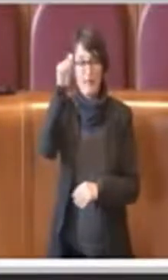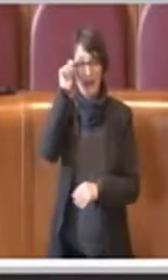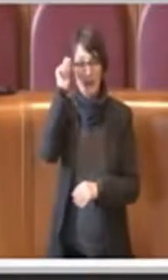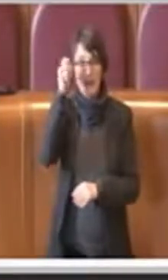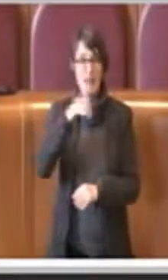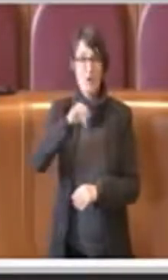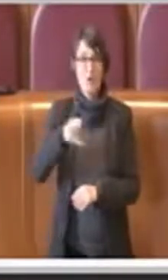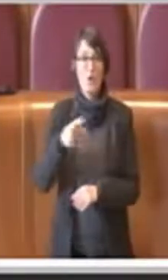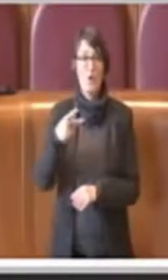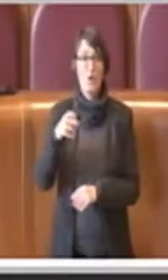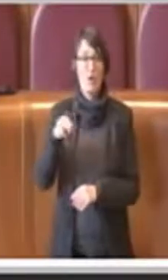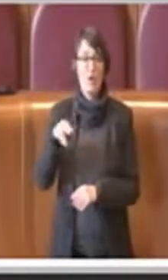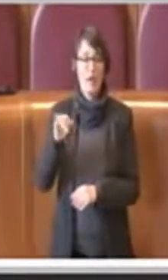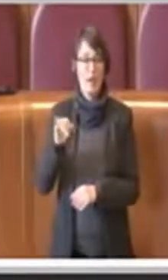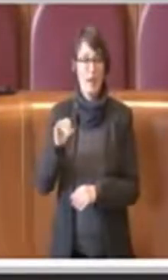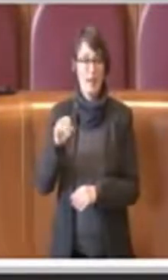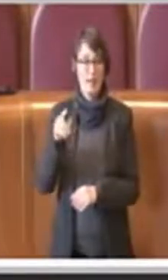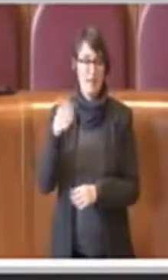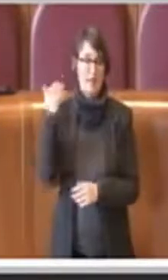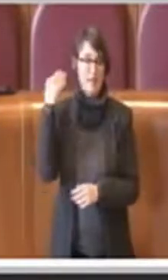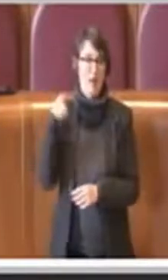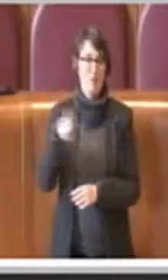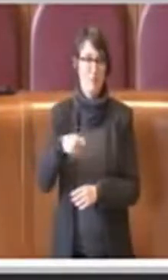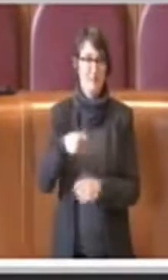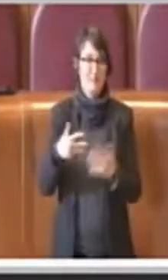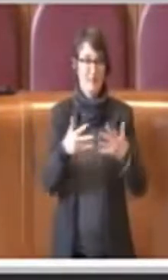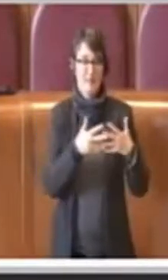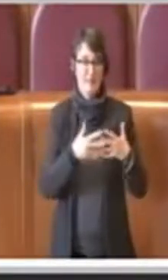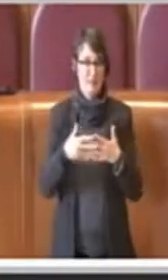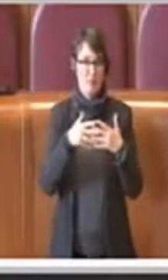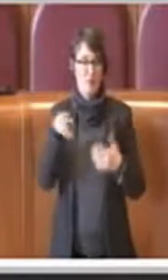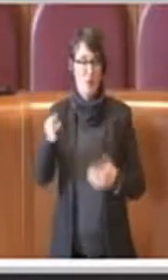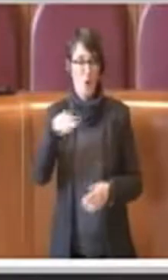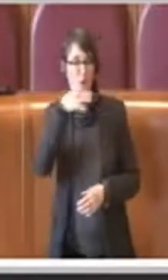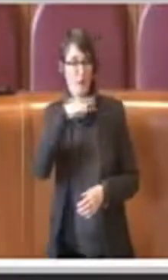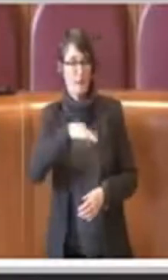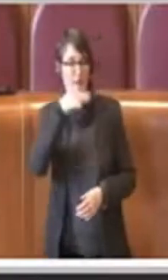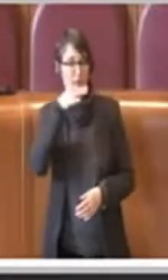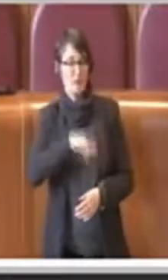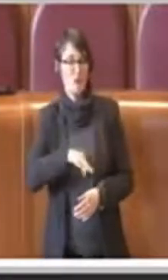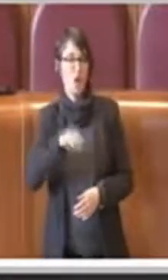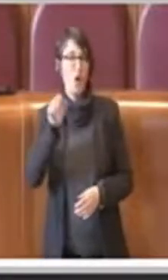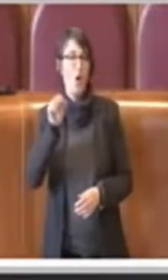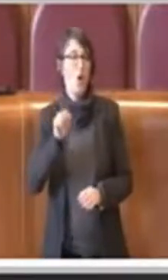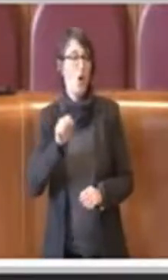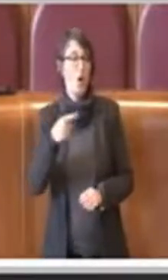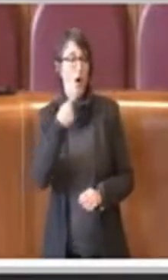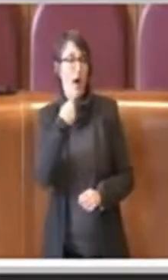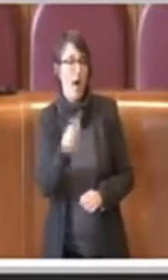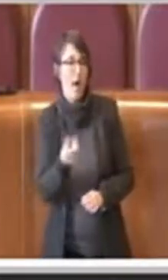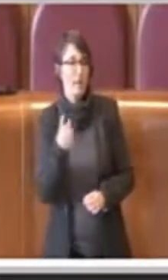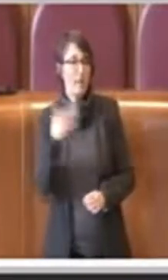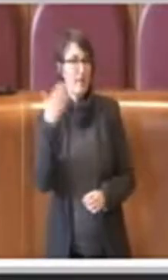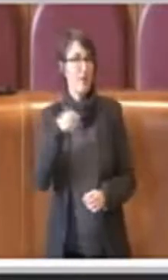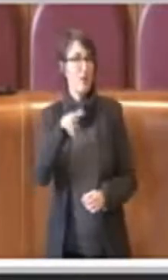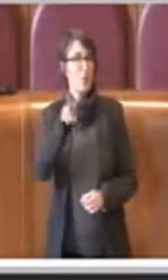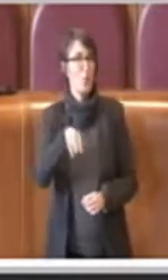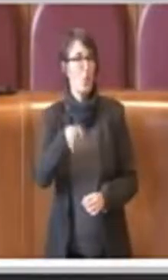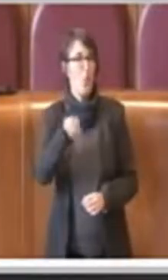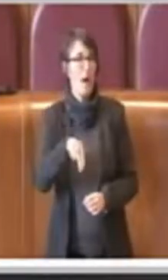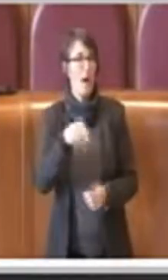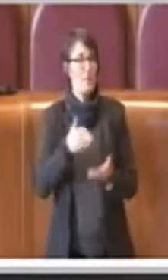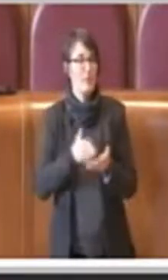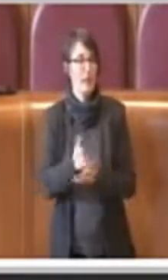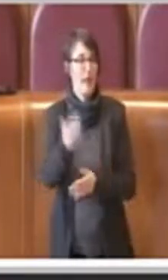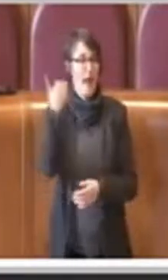Uniti d'America, in un suo famoso discorso poteva ricordare che 2000 anni fa l'orgoglio più grande era poter